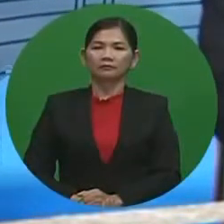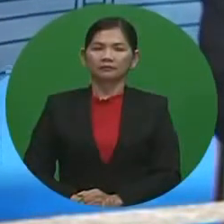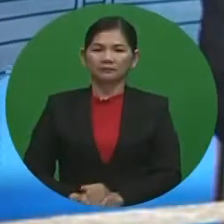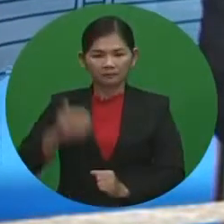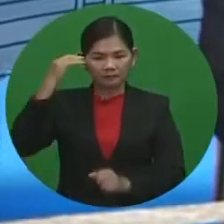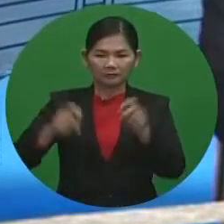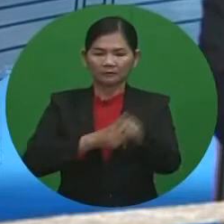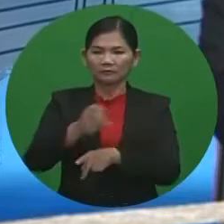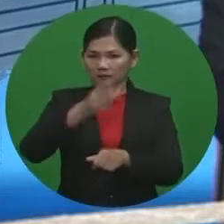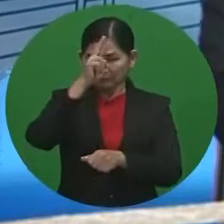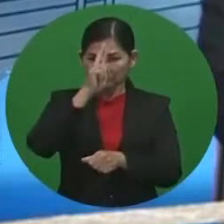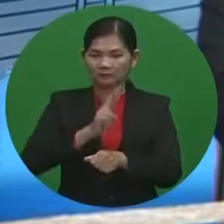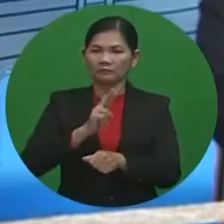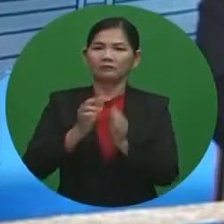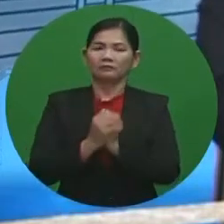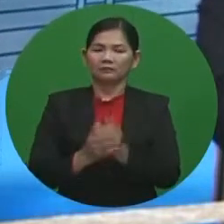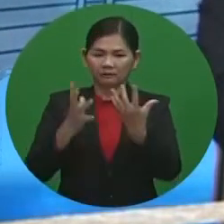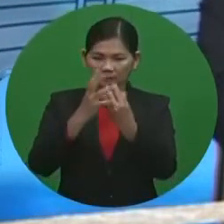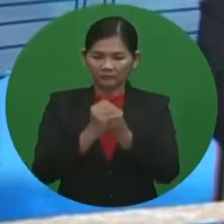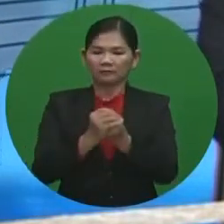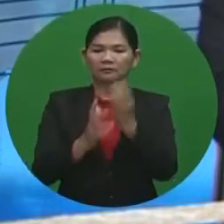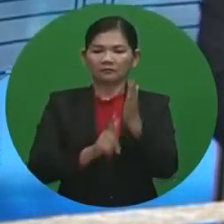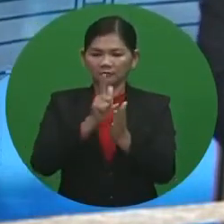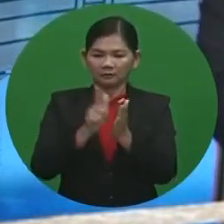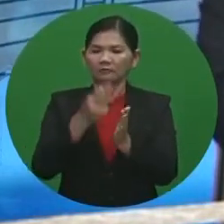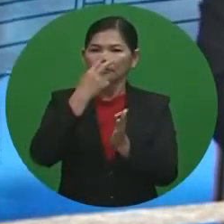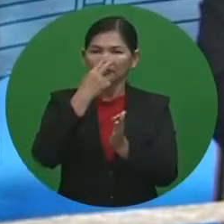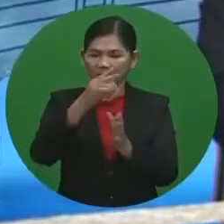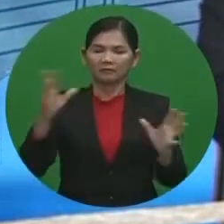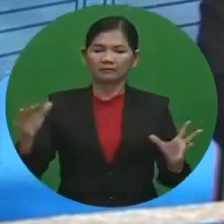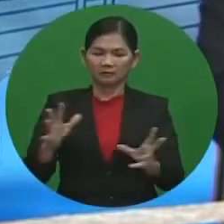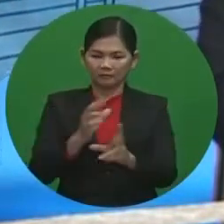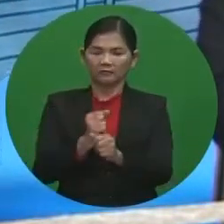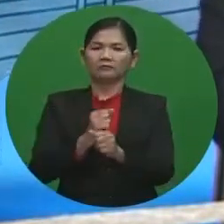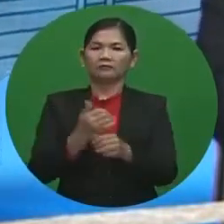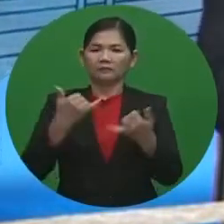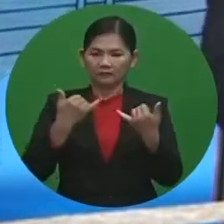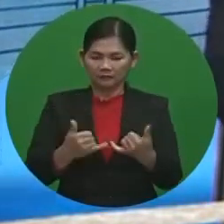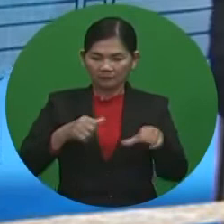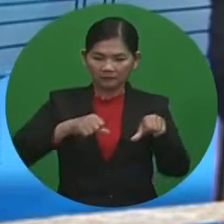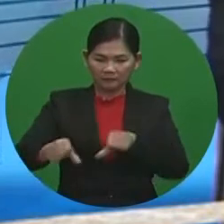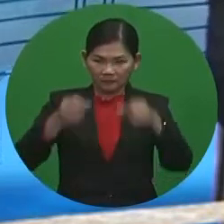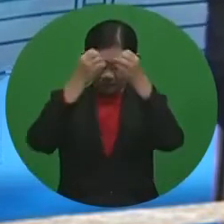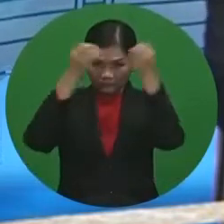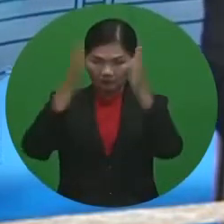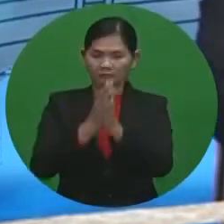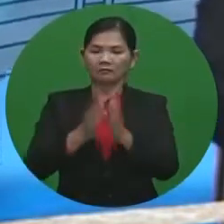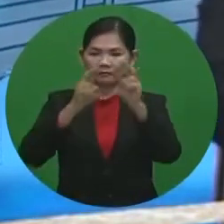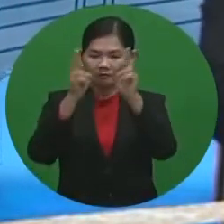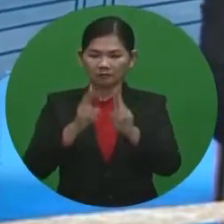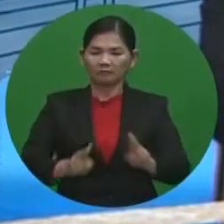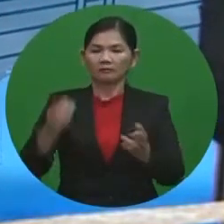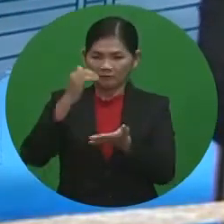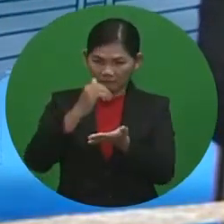លោកលោកស្រីប្រិមត្តទូរទស្សនិកជនជាទីគោរពព័ត៌មានជាតិដែលលោកអ្នកទើបបានតាមដានទស្សនានៅពេលនេះចប់តែប៉ុណ្ណេះហើយជាបន្តសូមគោរពអញ្ជើញតាមដានទស្សនា